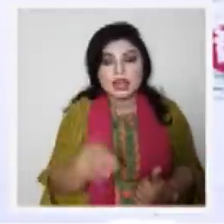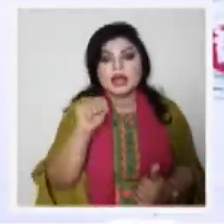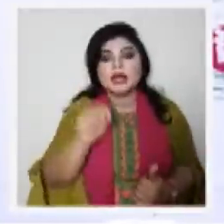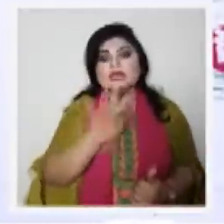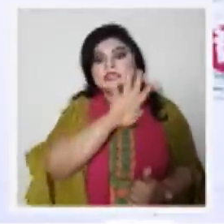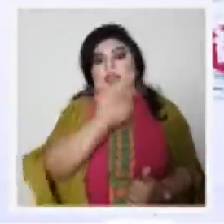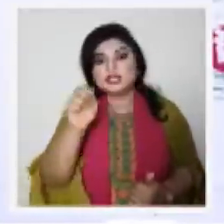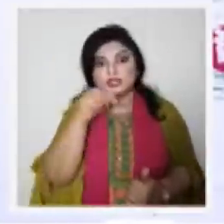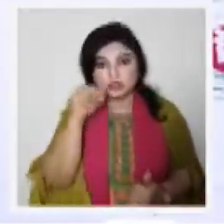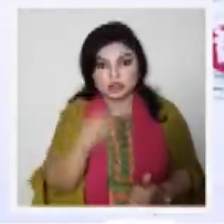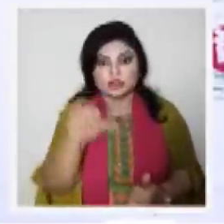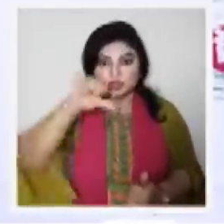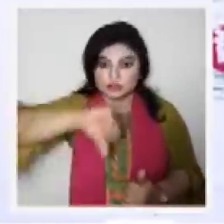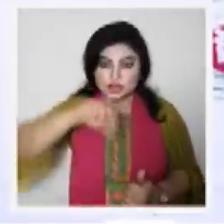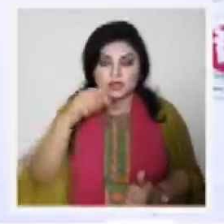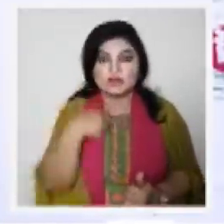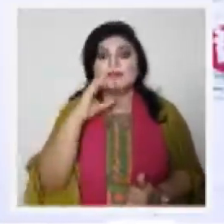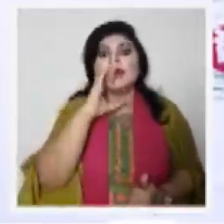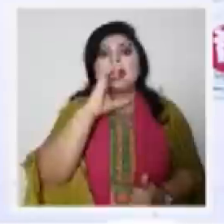66,280টি এবং এ পর্যন্ত